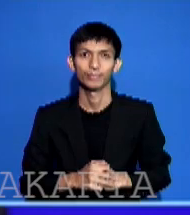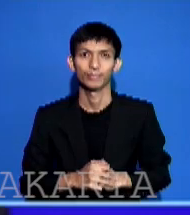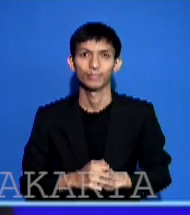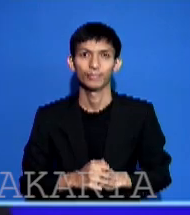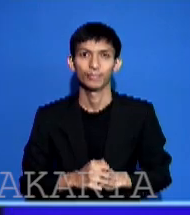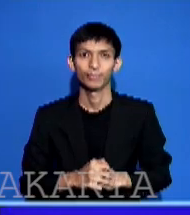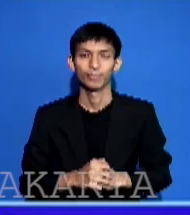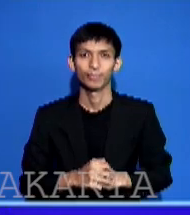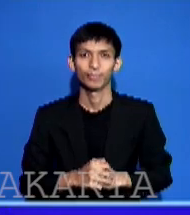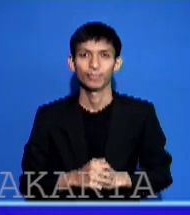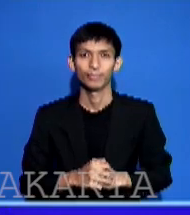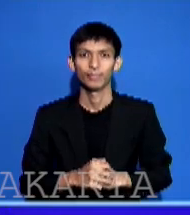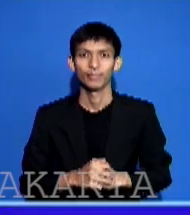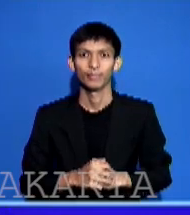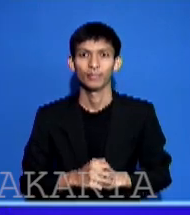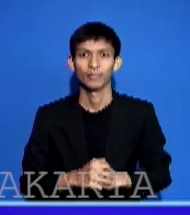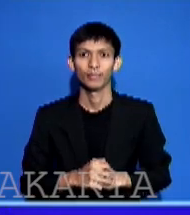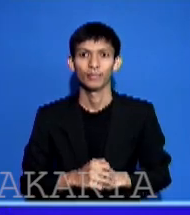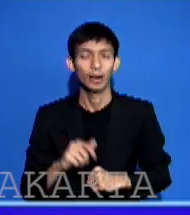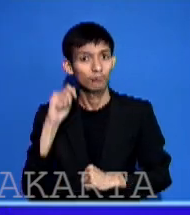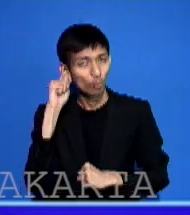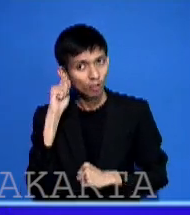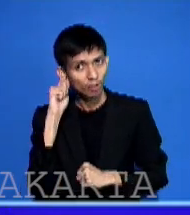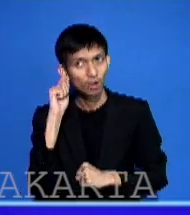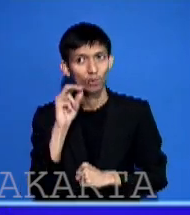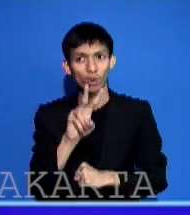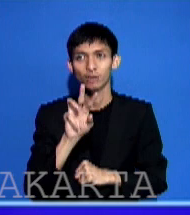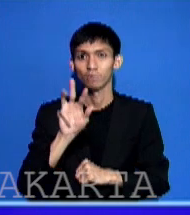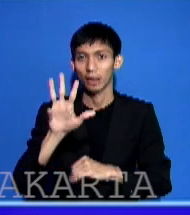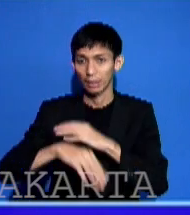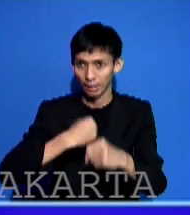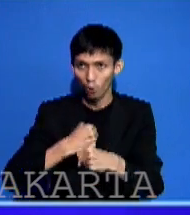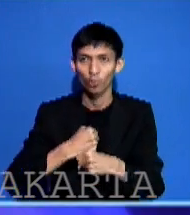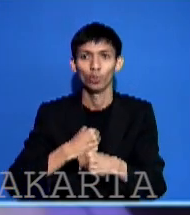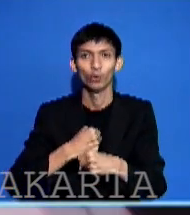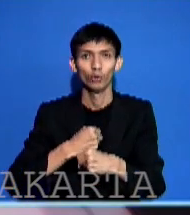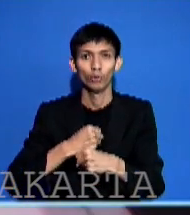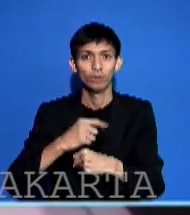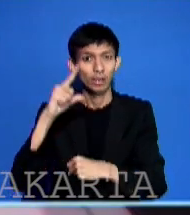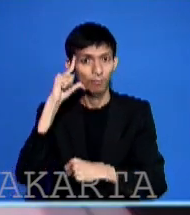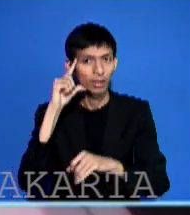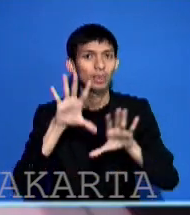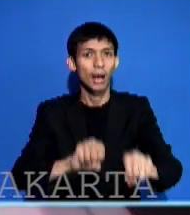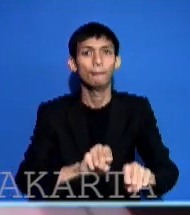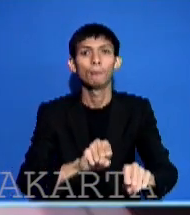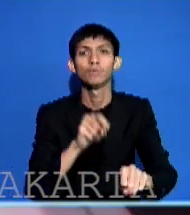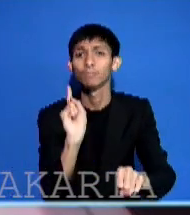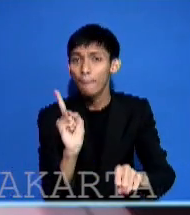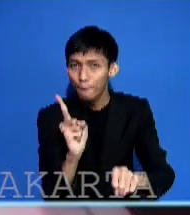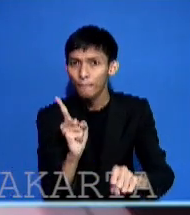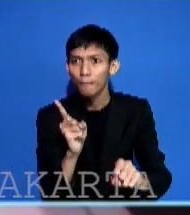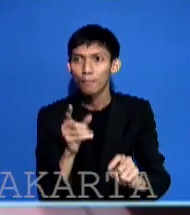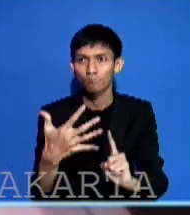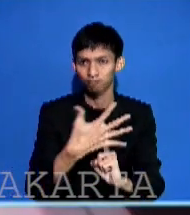Masih dari dunia kriminal, saudara, seorang wanita 39 tahun warga Sleman ditangkap polisi karena menyekap perempuan lain karena tidak lunasi